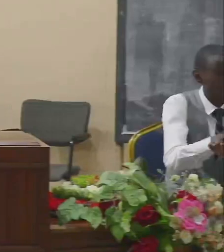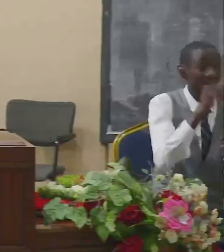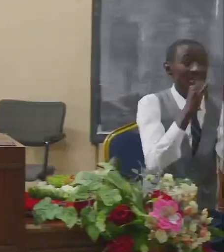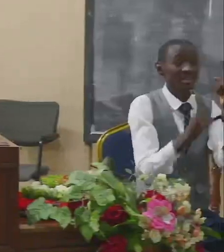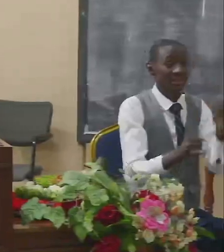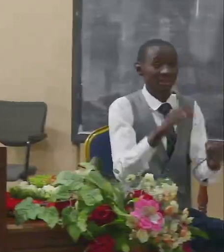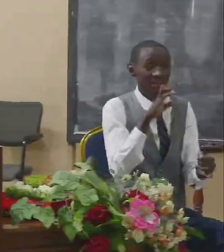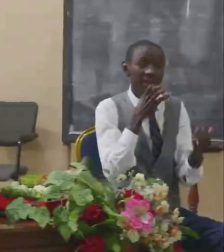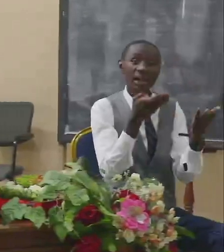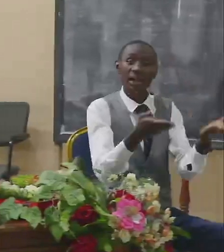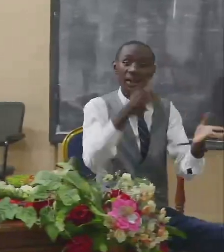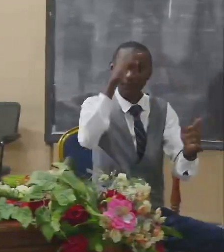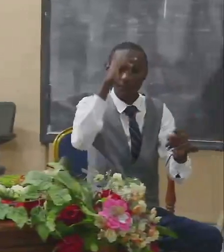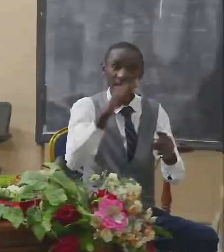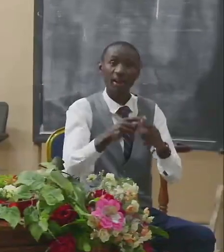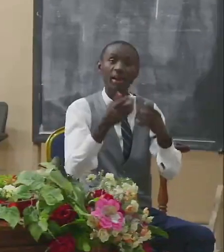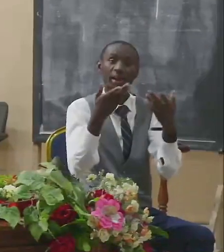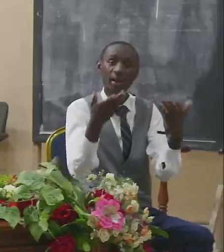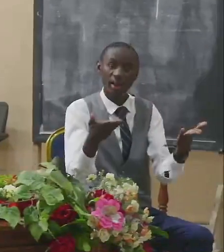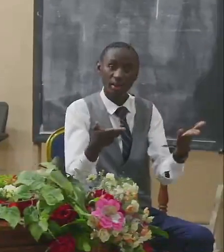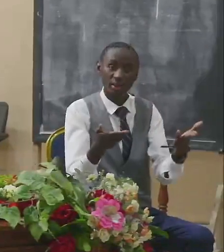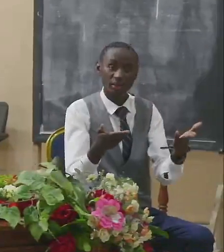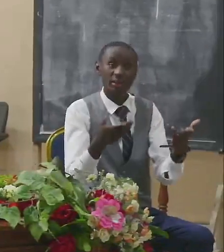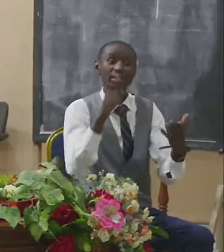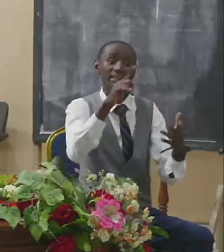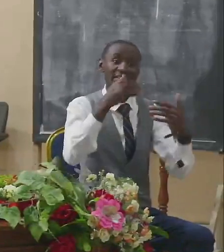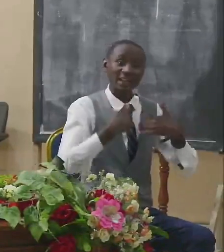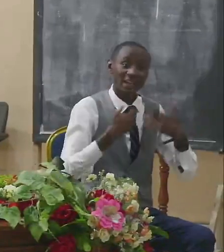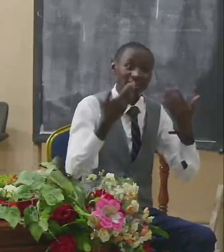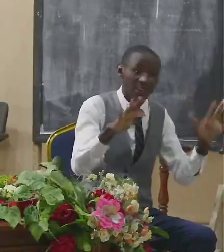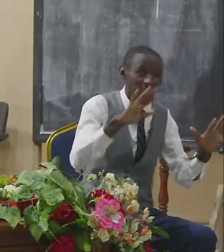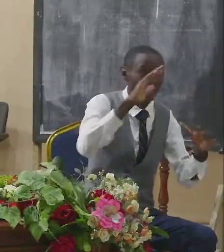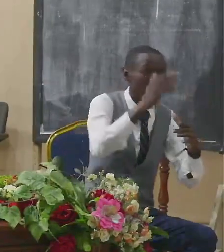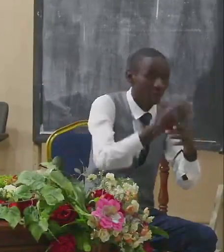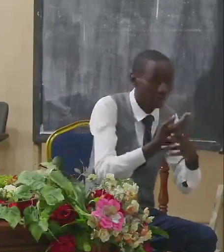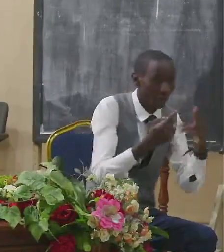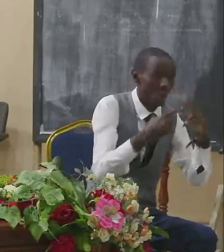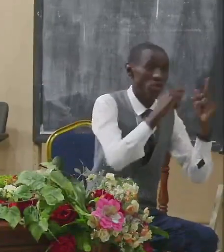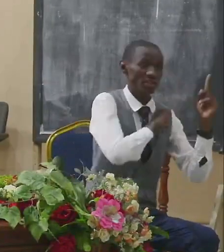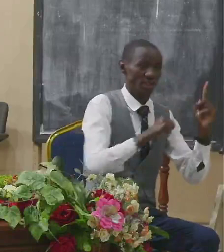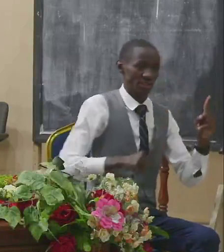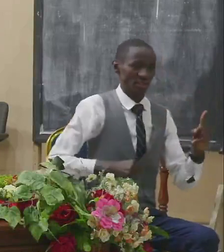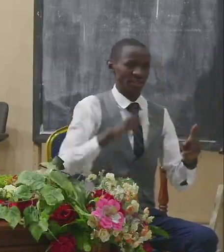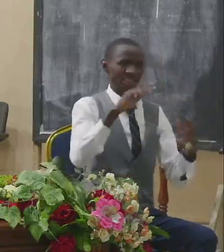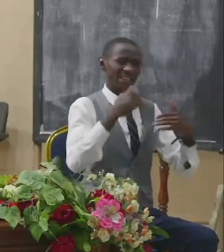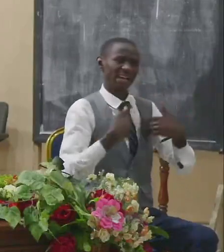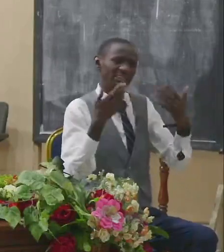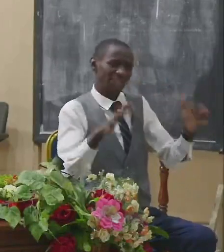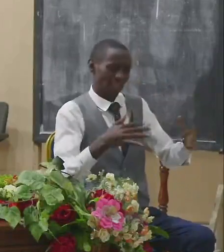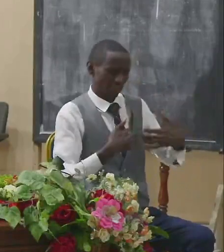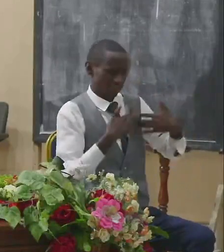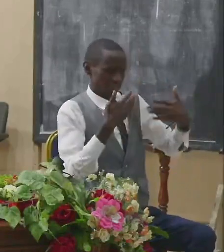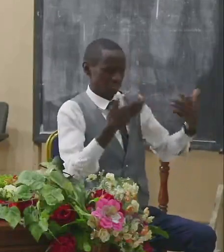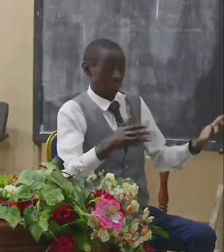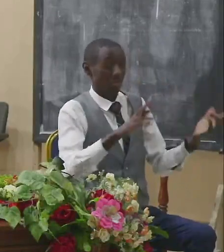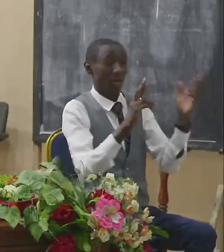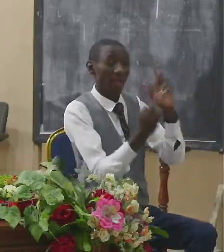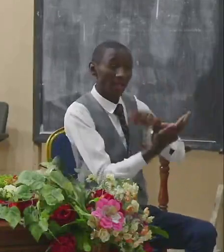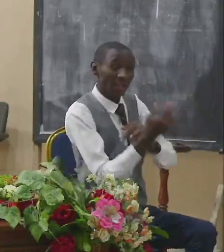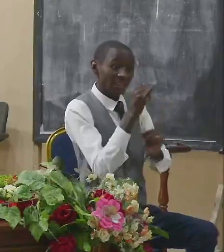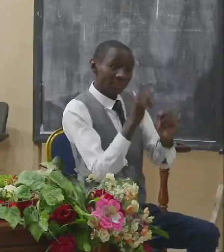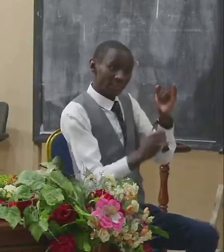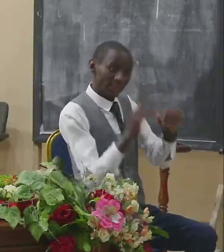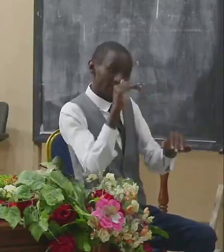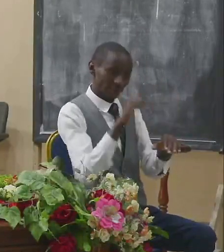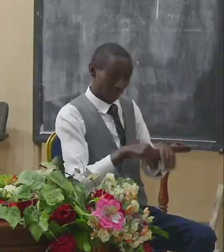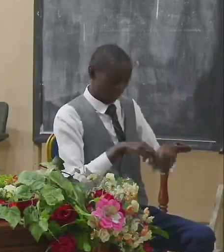là, frère. Kama uko pale ndugu. Tu as déjà crié au Seigneur. Ulisha muamini Bwana. Tu t'es déjà repenti. Ulisha tubu. Si dans ton cœur.